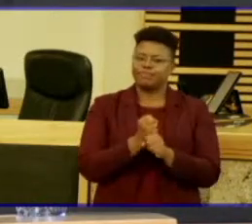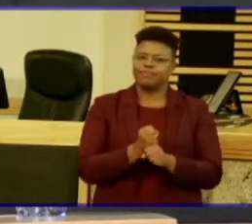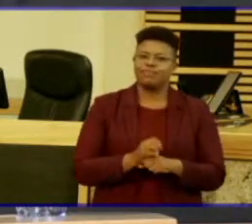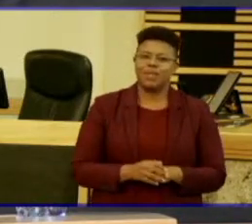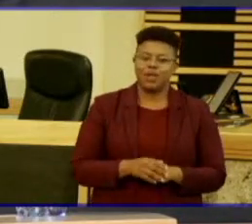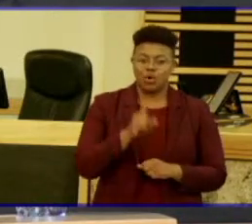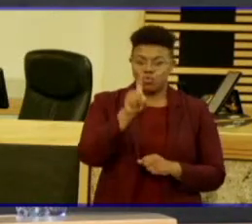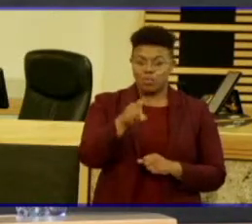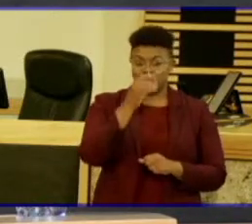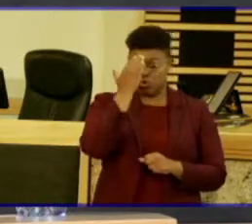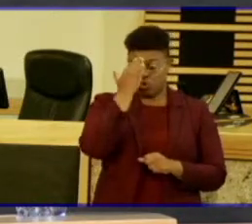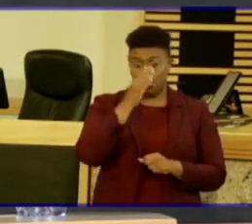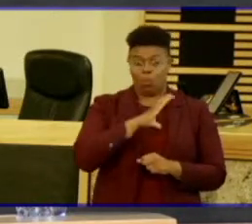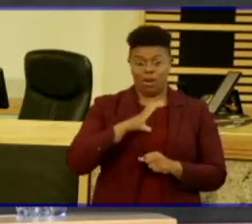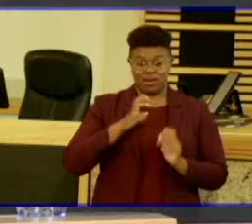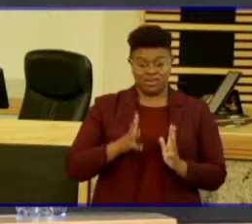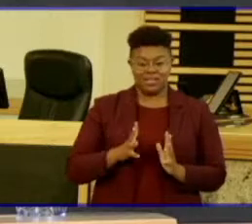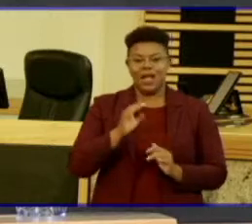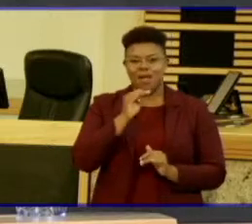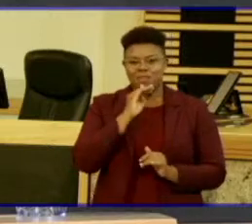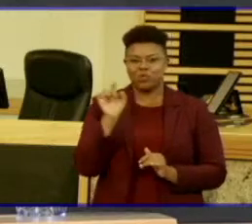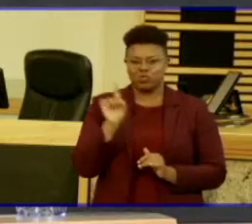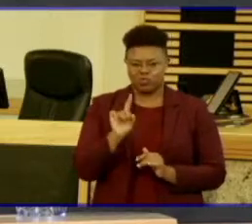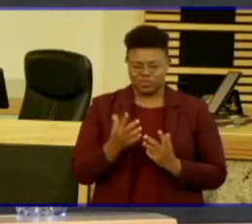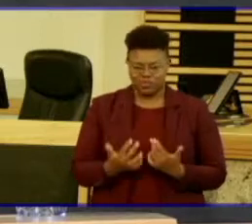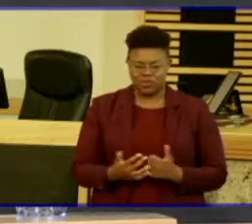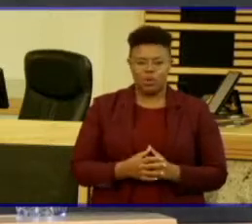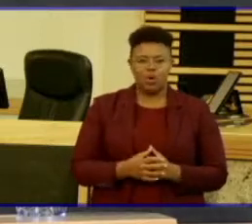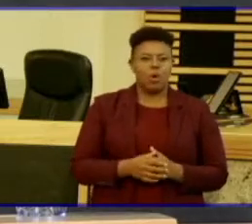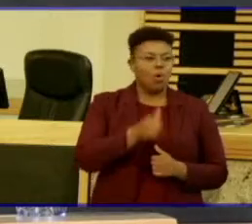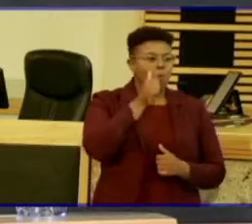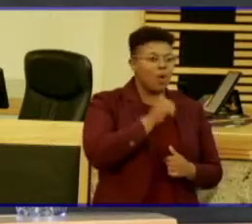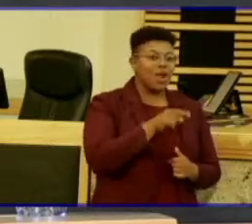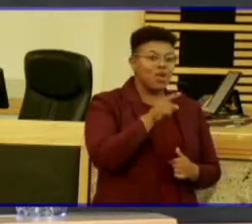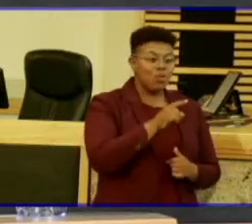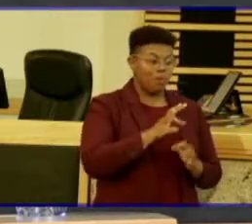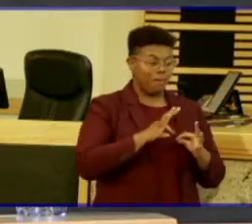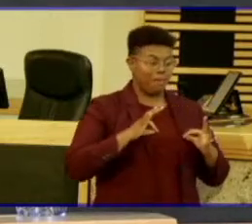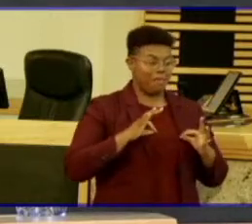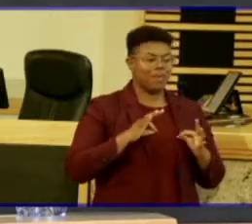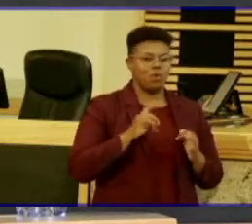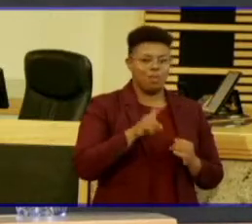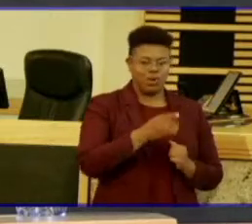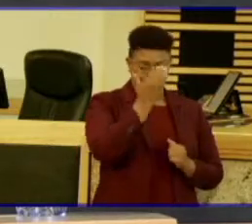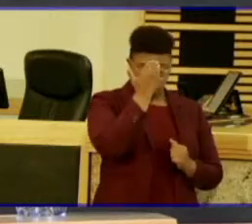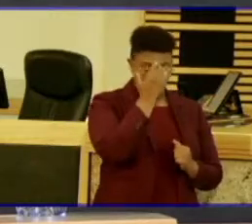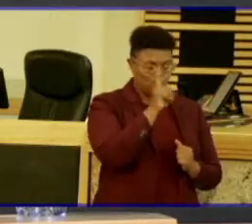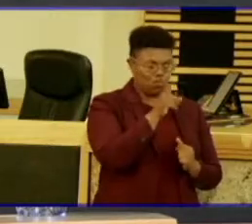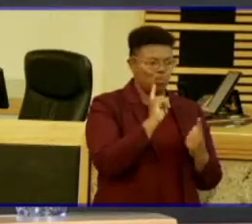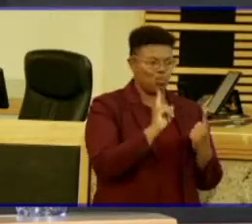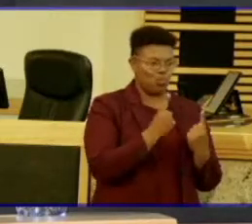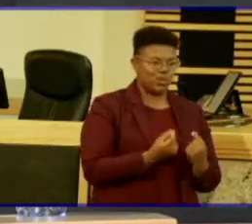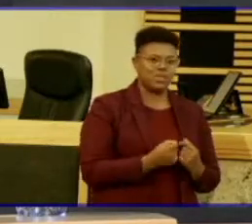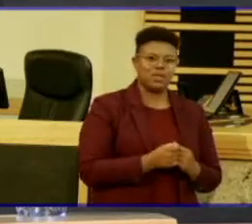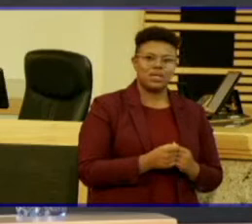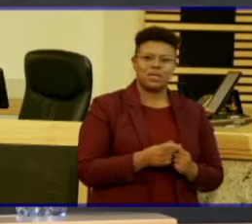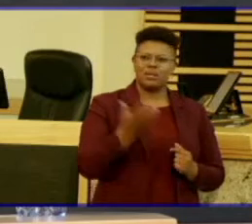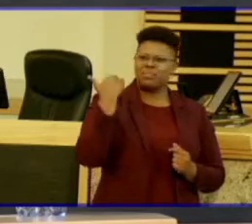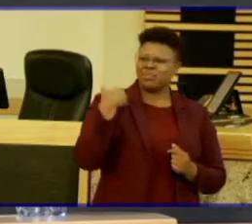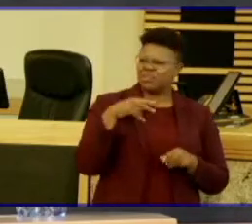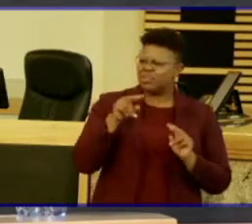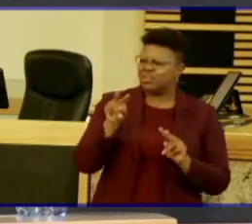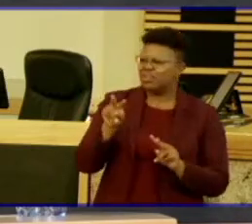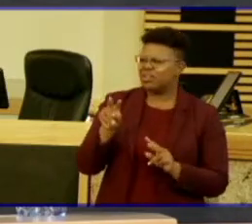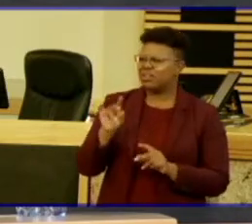uzawuzazi xa kuthiwa ungucebo uba uyintoni uzawuzazi xa kuthiwa ungumeya uba uyintoni kungabikho laquluka ubhodi